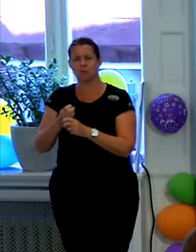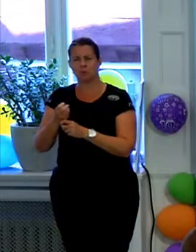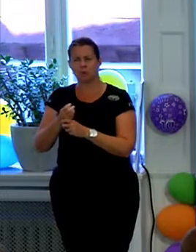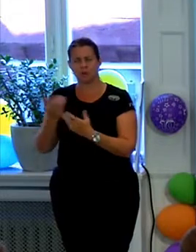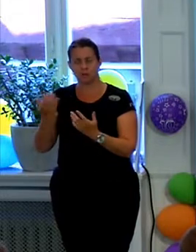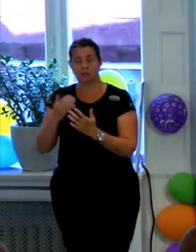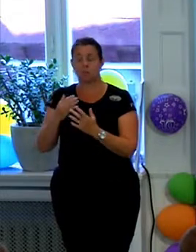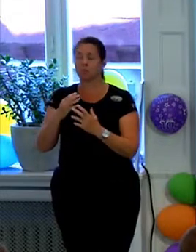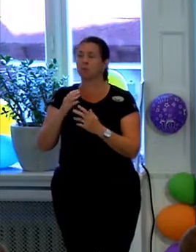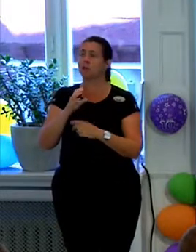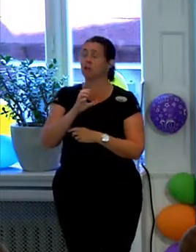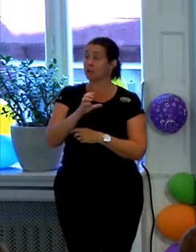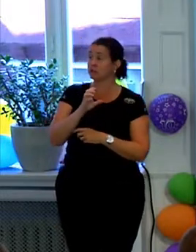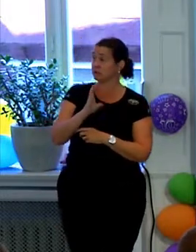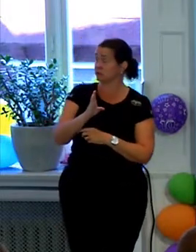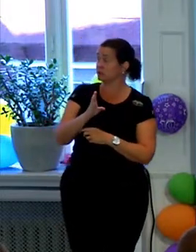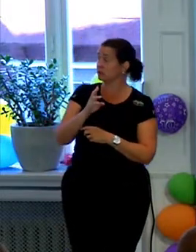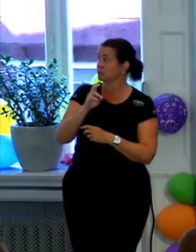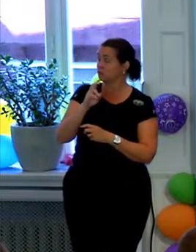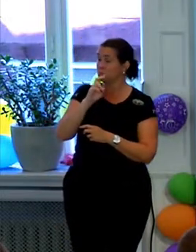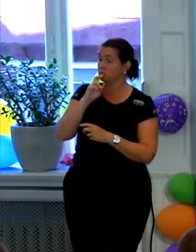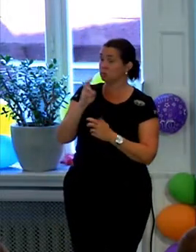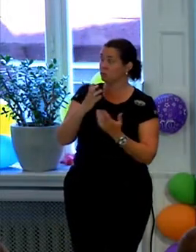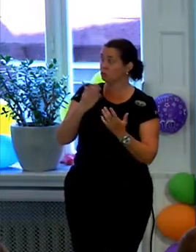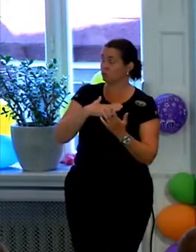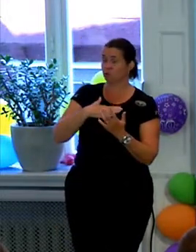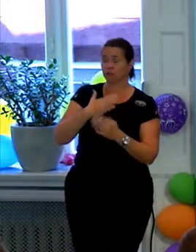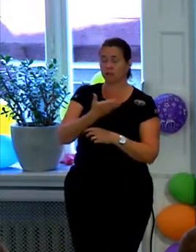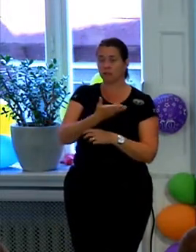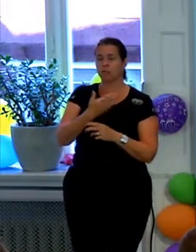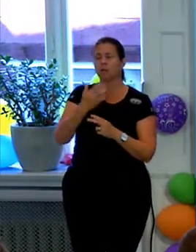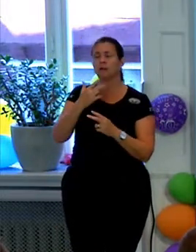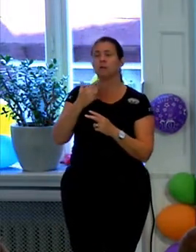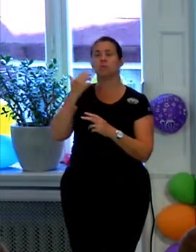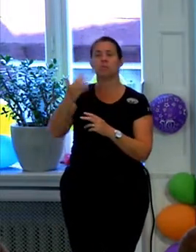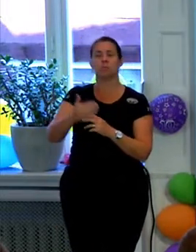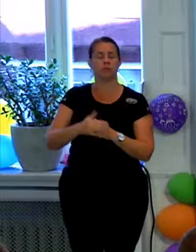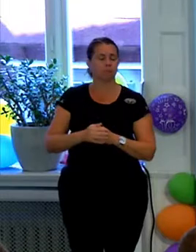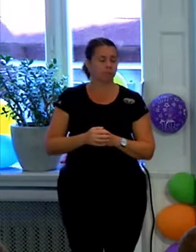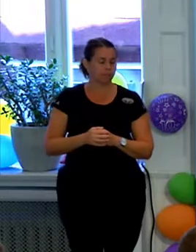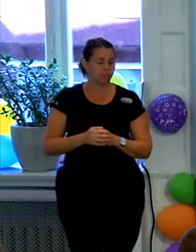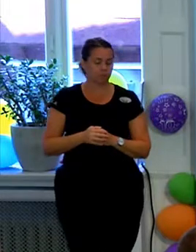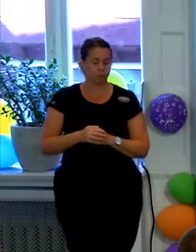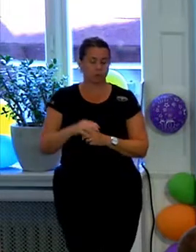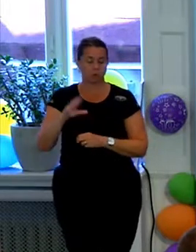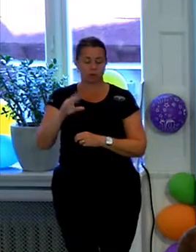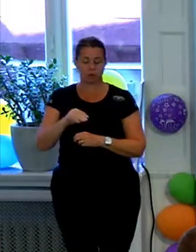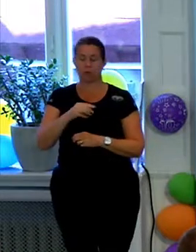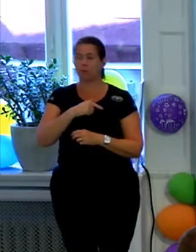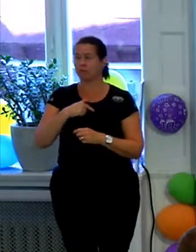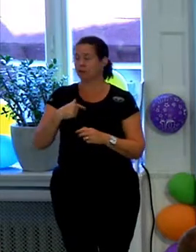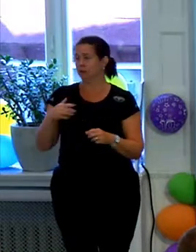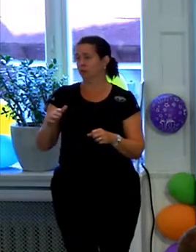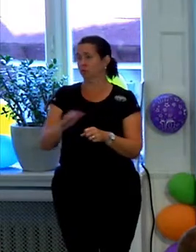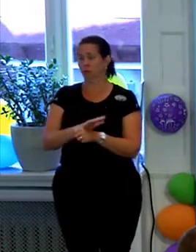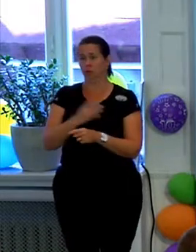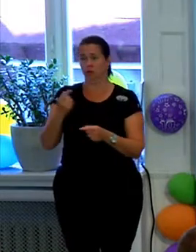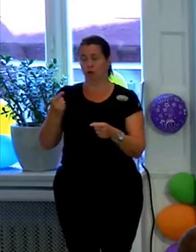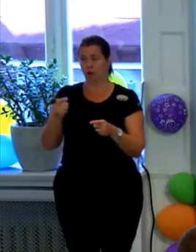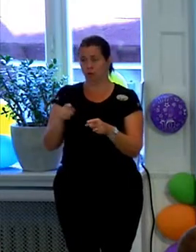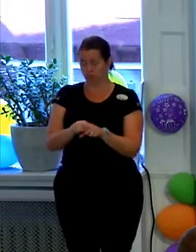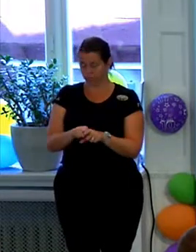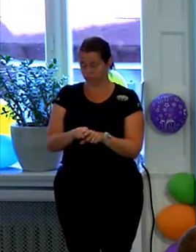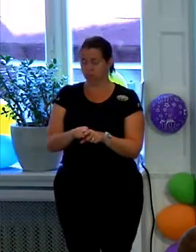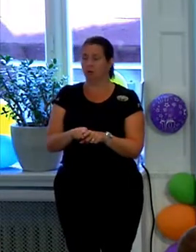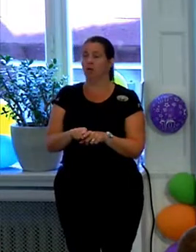utifrån SJs perspektiv? Hur tänker ni framöver? Vi är ju helt övertygade om att det kommer innebära en